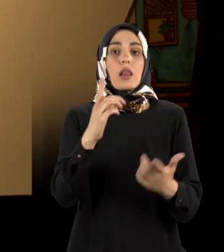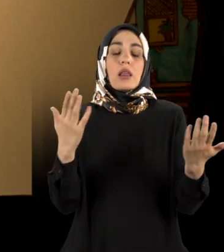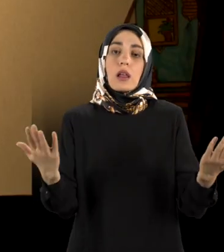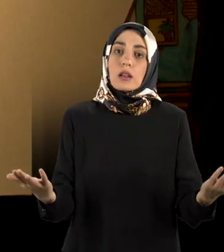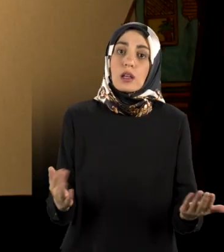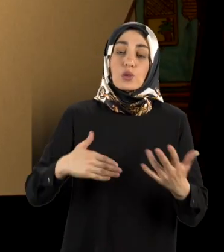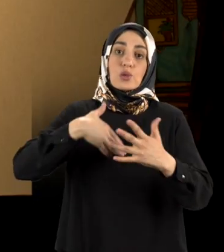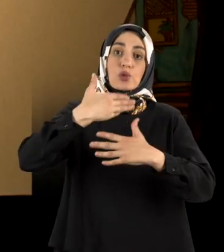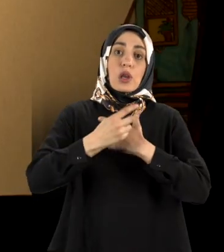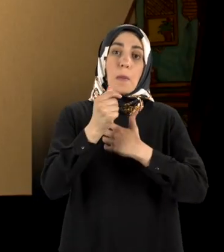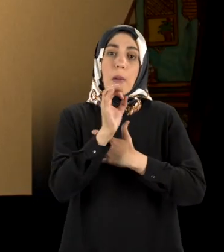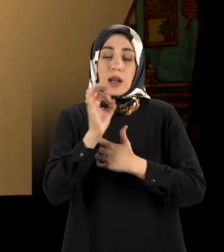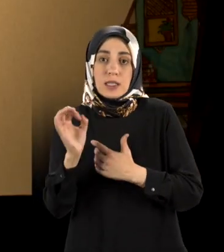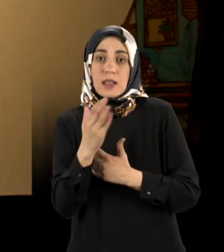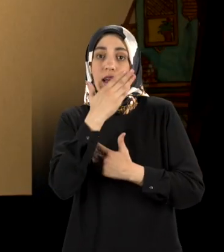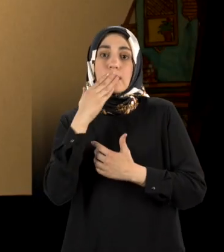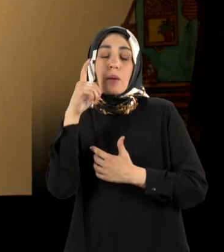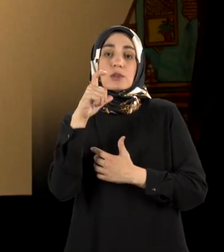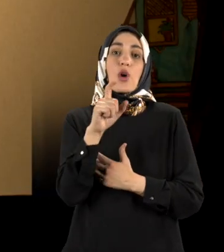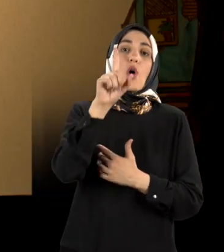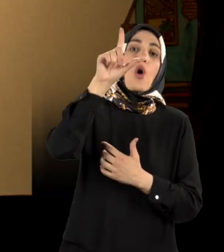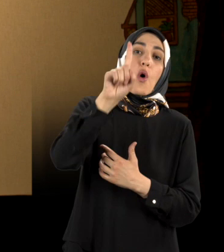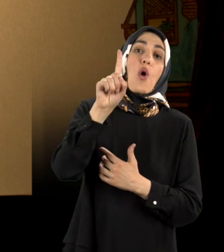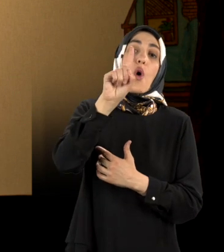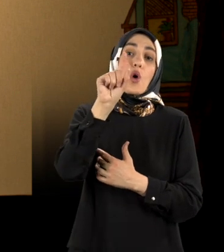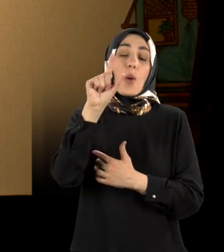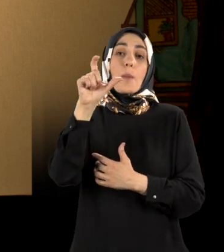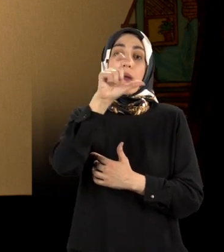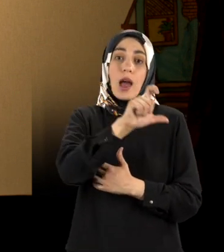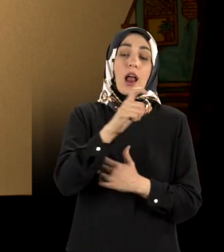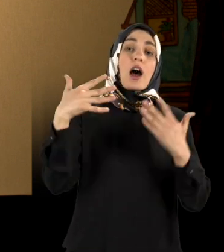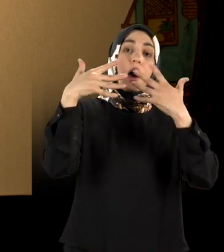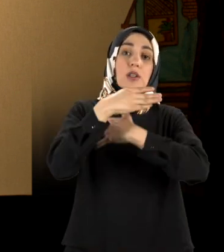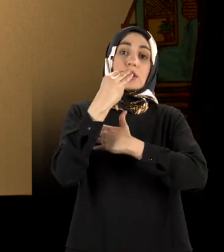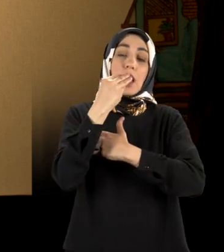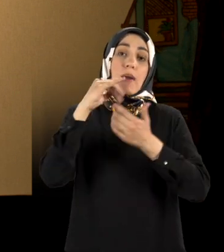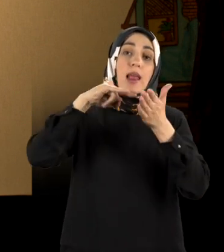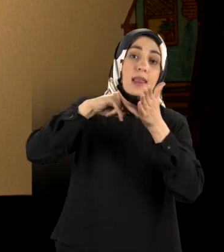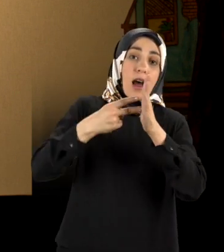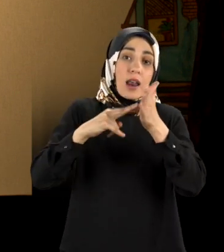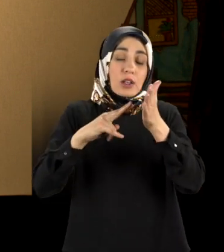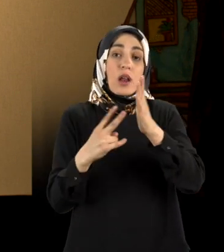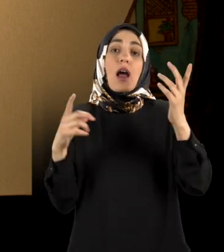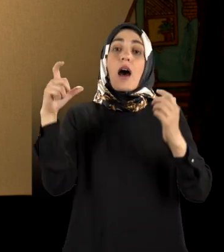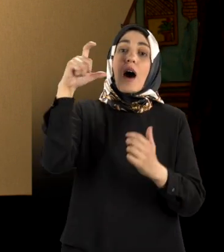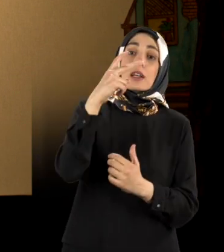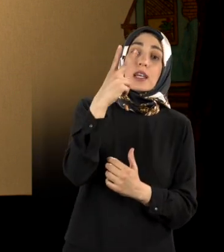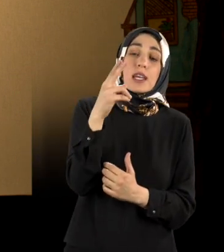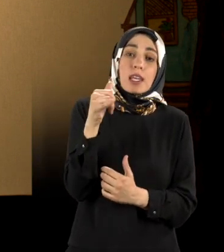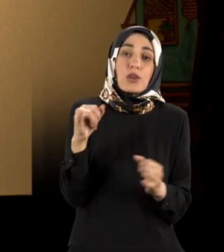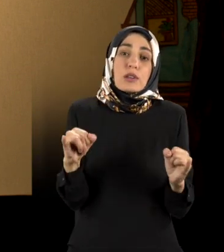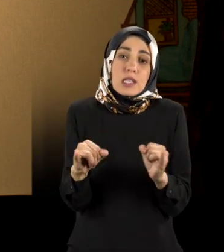şişmanlıyorum Allah allah sonra da parasızlıktan Ramazan sonrası 11.ay akşam yemekleri ile idare ettiğim için